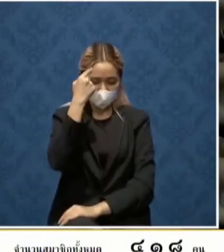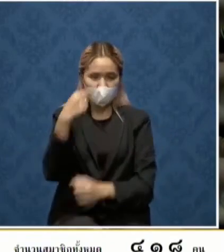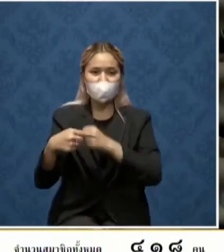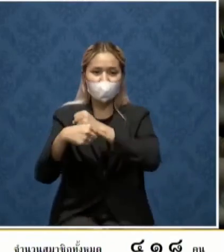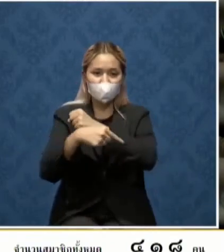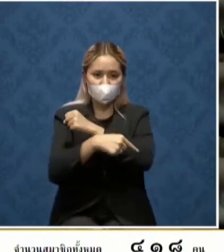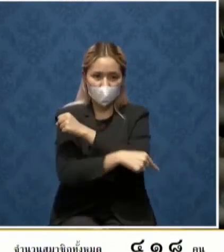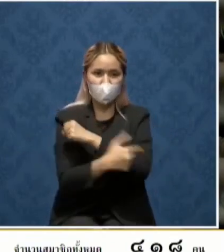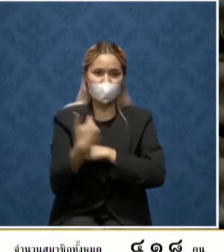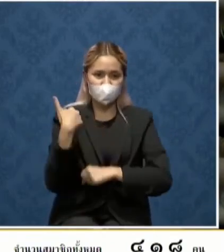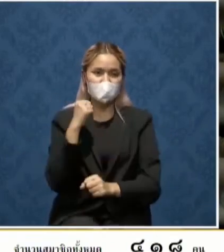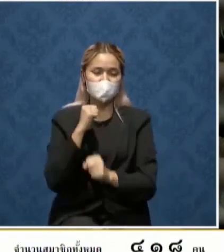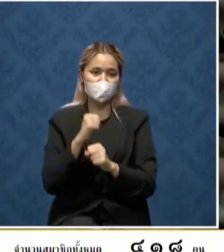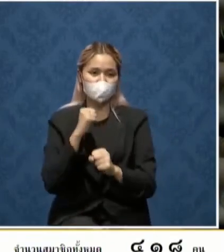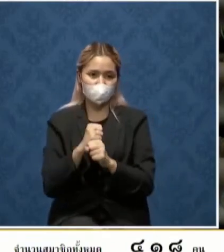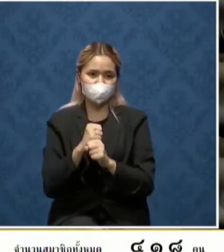selling.